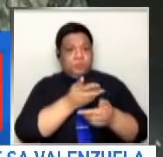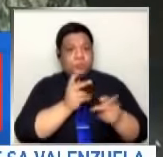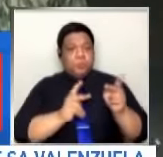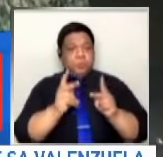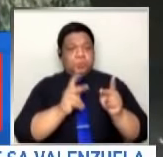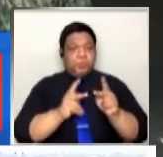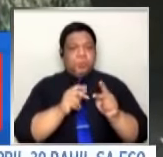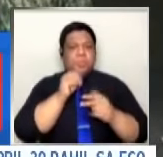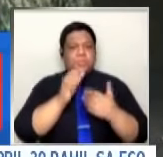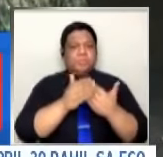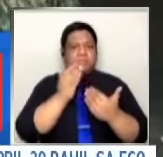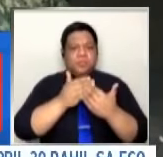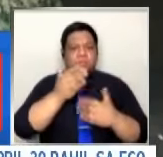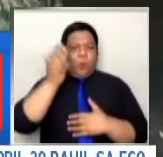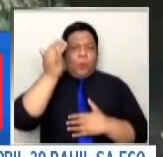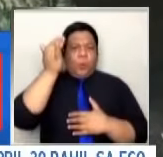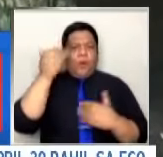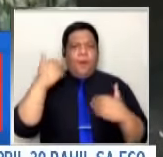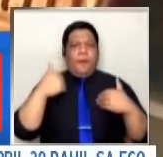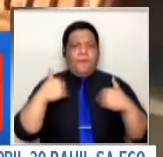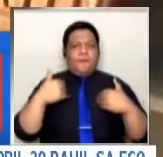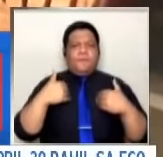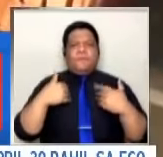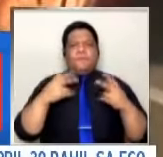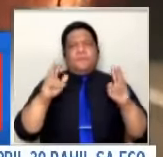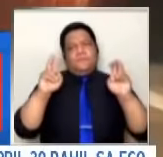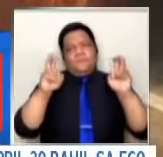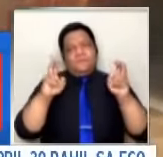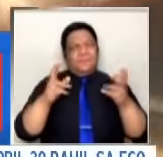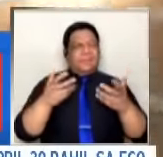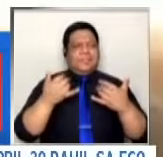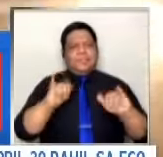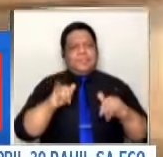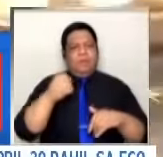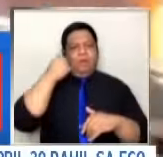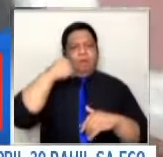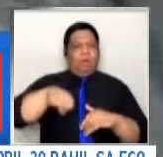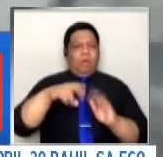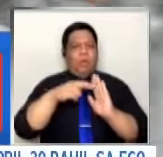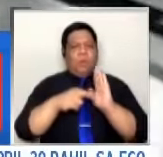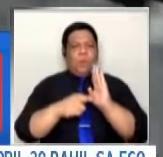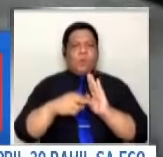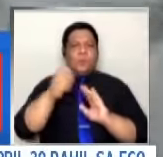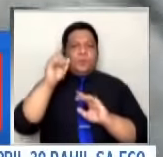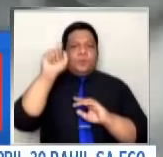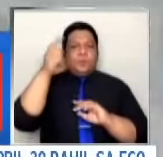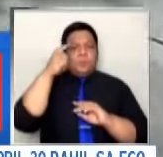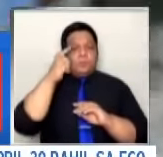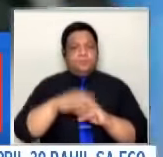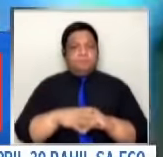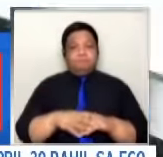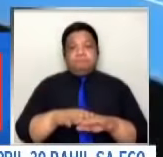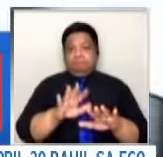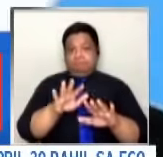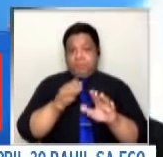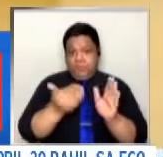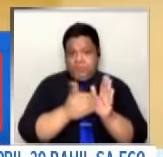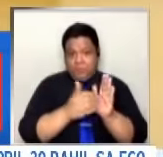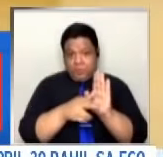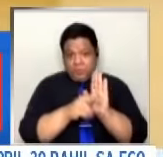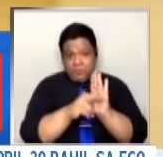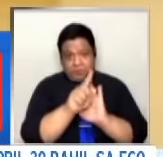madali dahil may mga sabihin natin na hindi pa rin sumusunod sa panuntunan ng gobyerno po. Ulitin lang po natin ano dapat ipakita ng ating